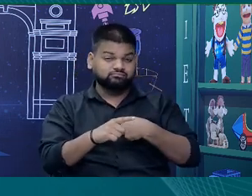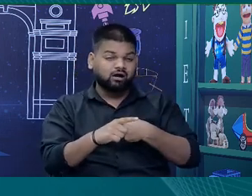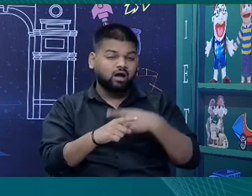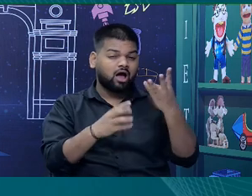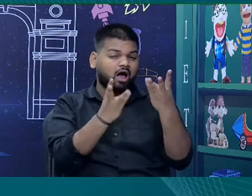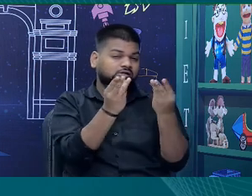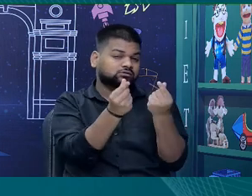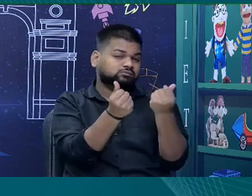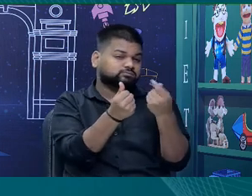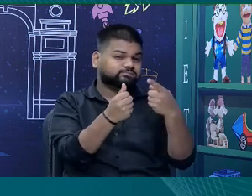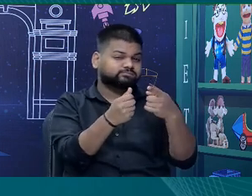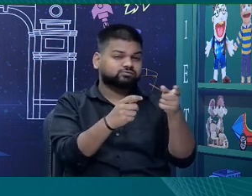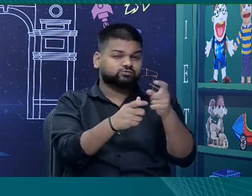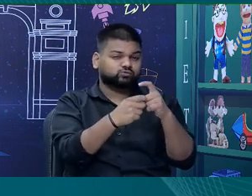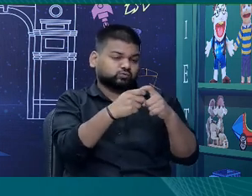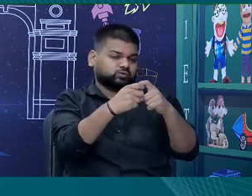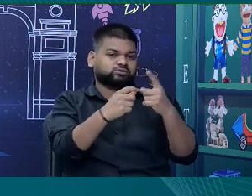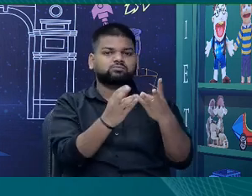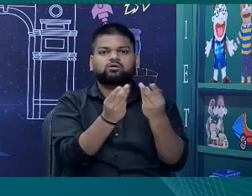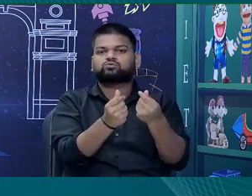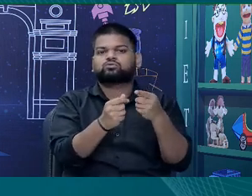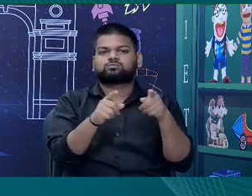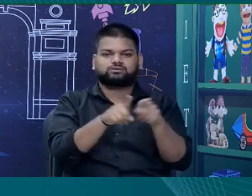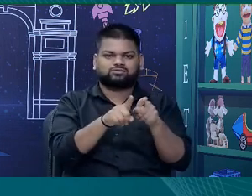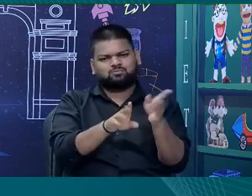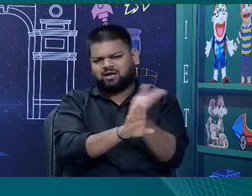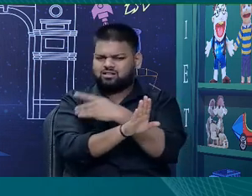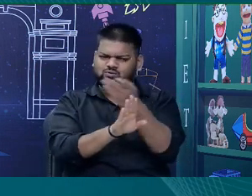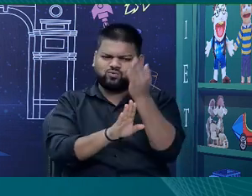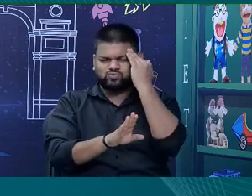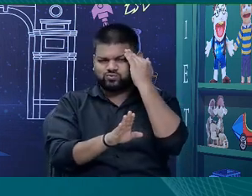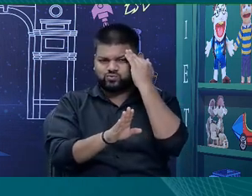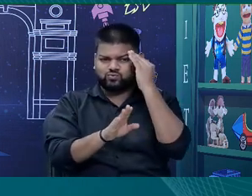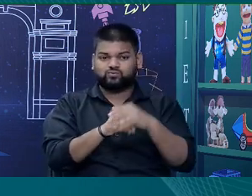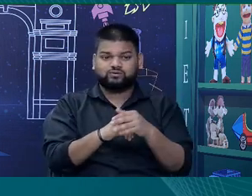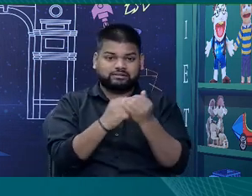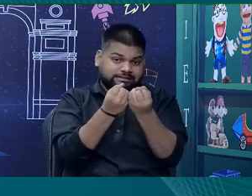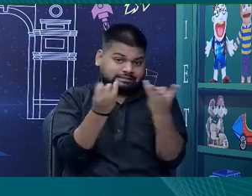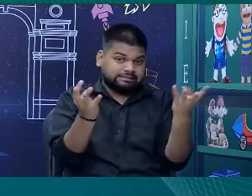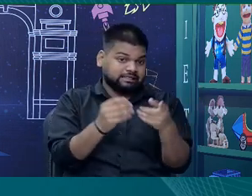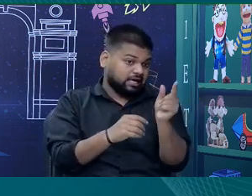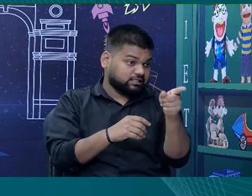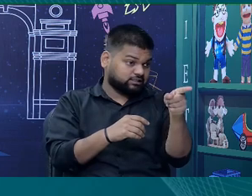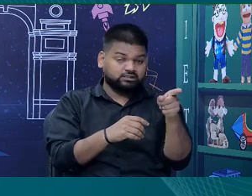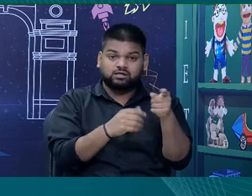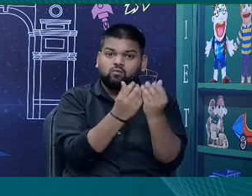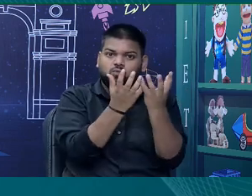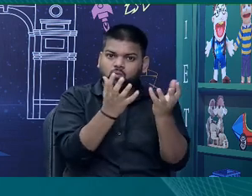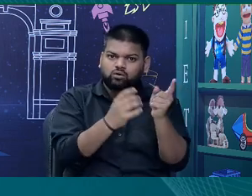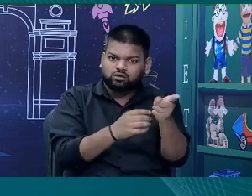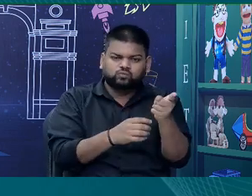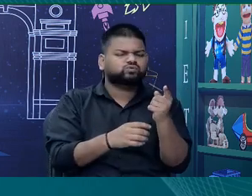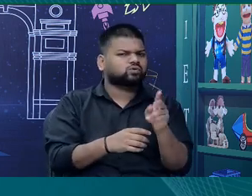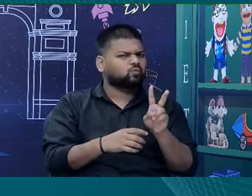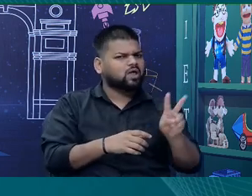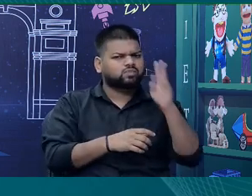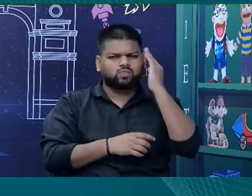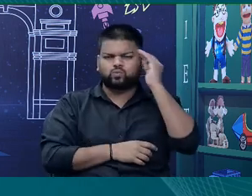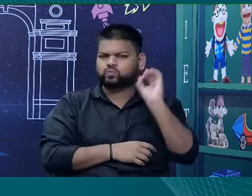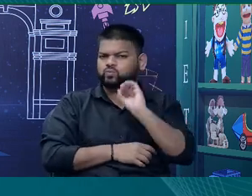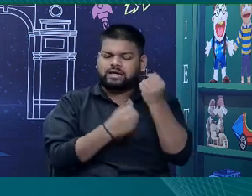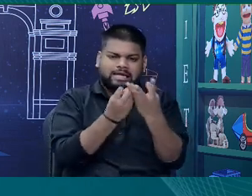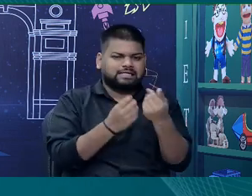जैसा की हमें पता है अलजेब्राइक एक्सप्रेशंस क्या होते हैं जब हम कोई अननोन को दिनो करने के लिए उसे करते हैं तो मैंने आपको कहा था कोई एक नंबर सिलेक्ट करिए